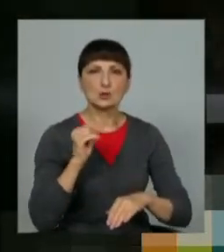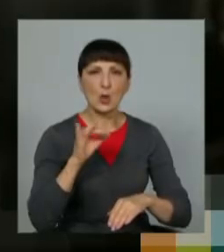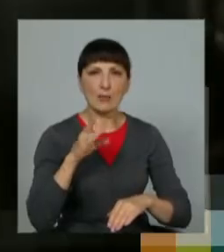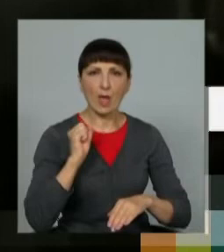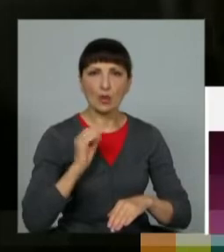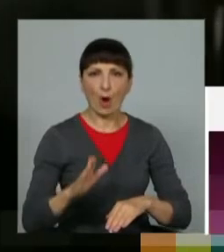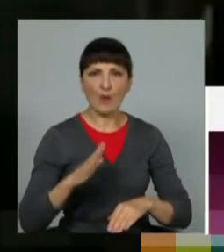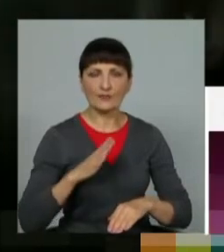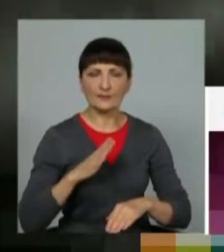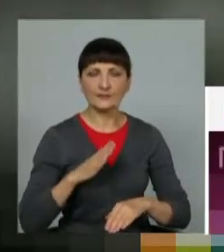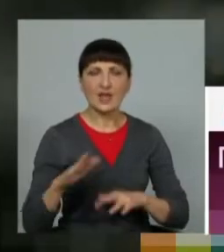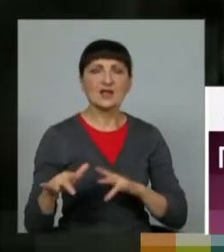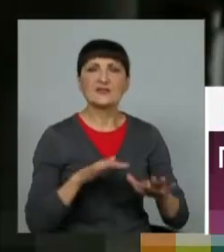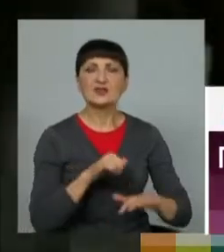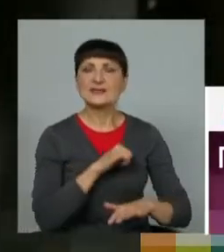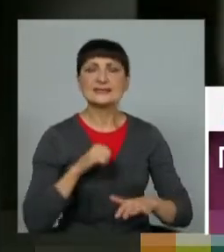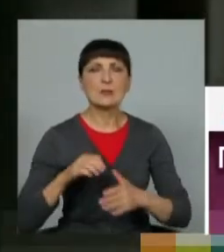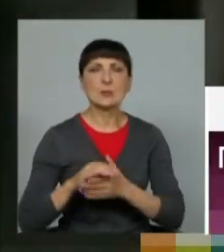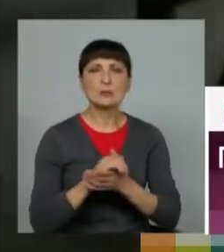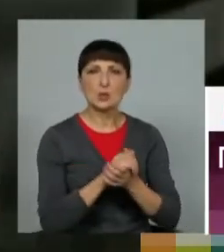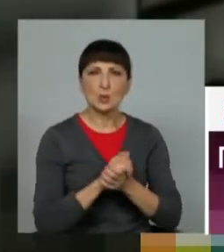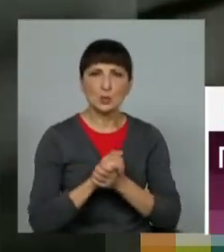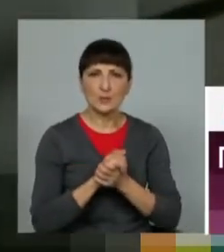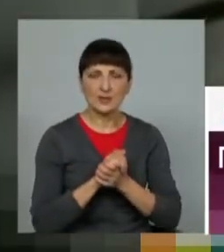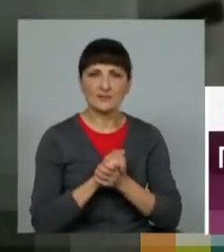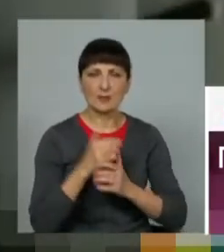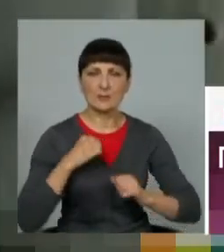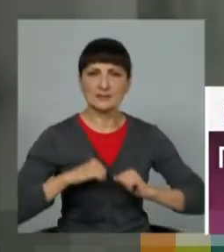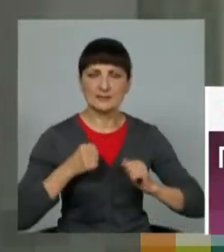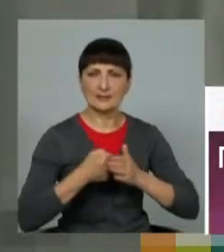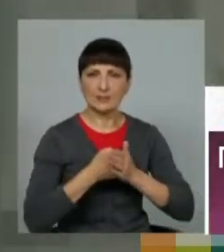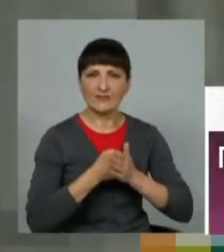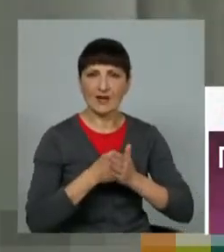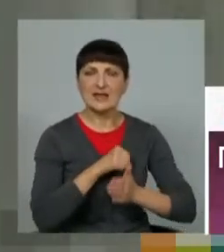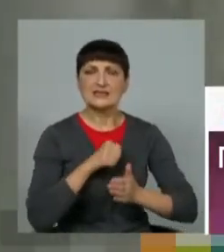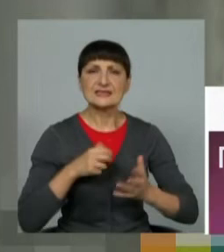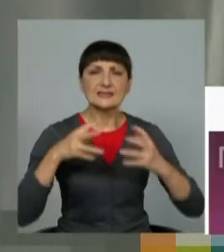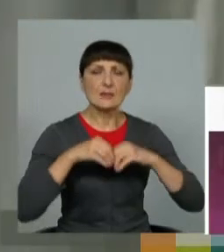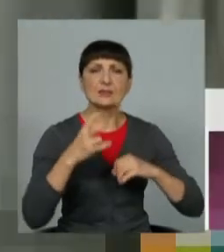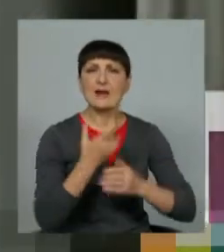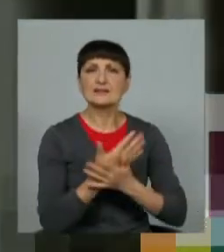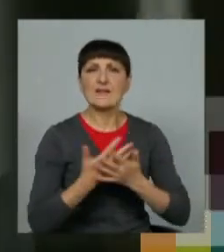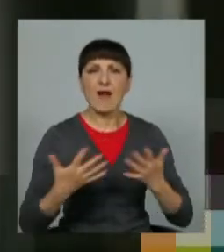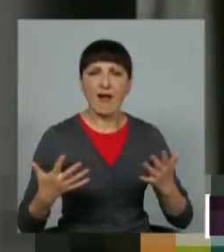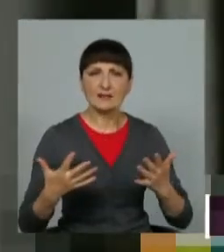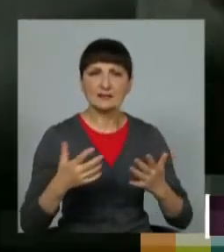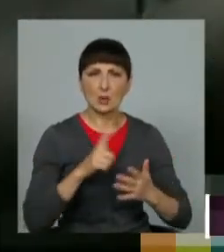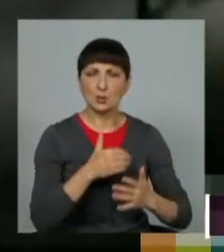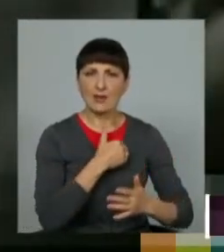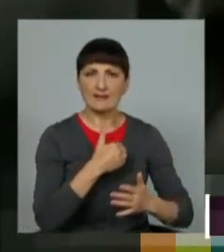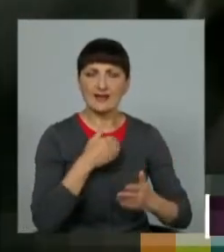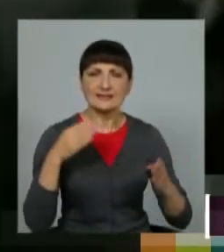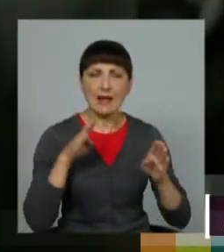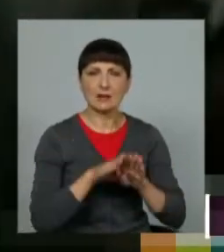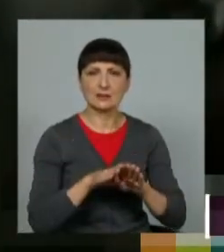Сулейменов. Движение самое миролюбивое, самое мирное, самое интернациональное движение на Земле.